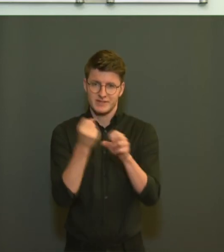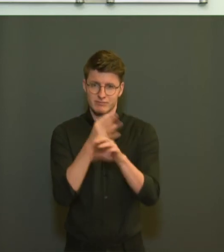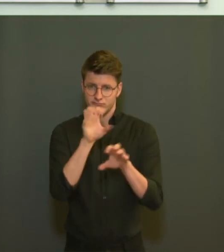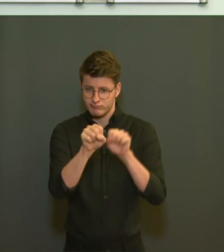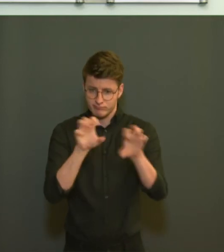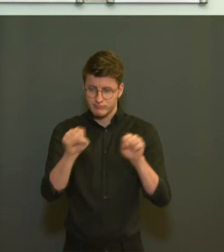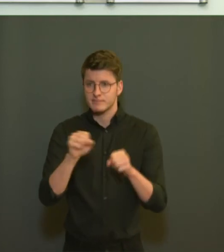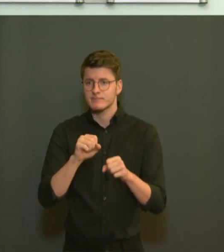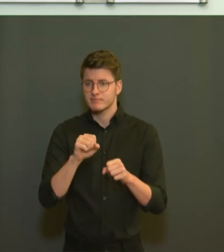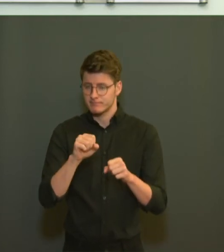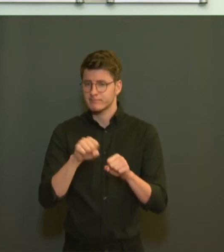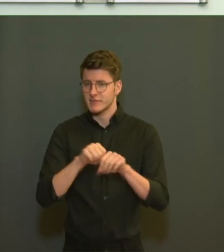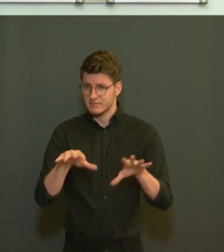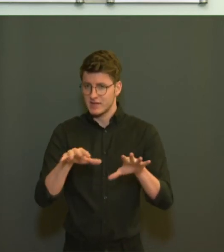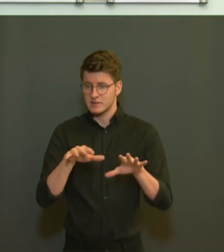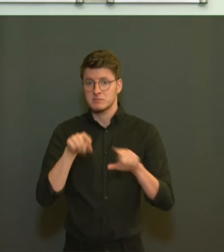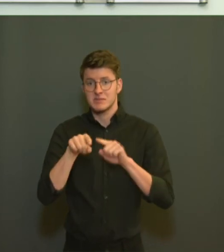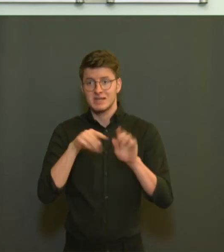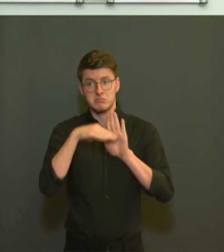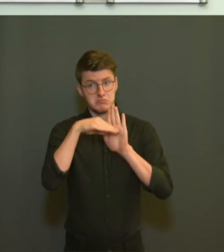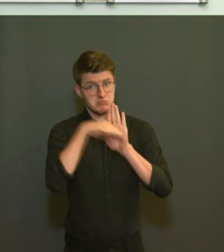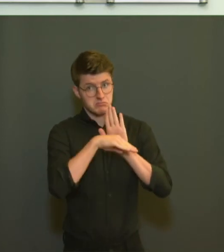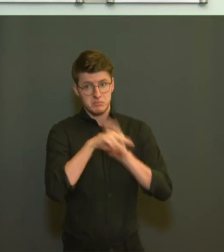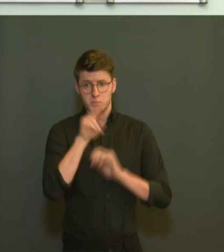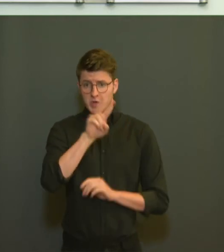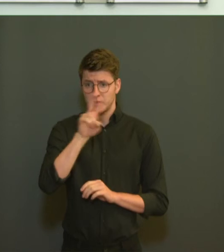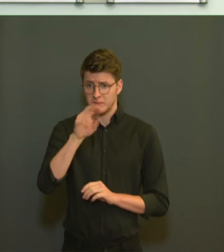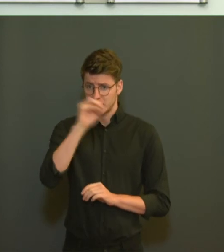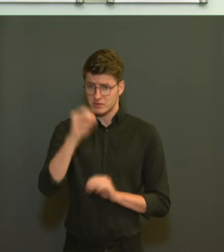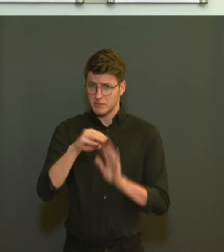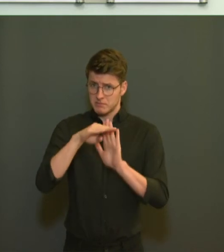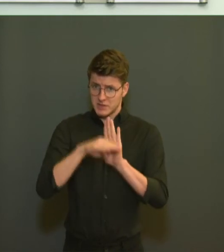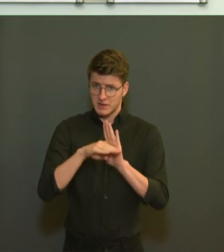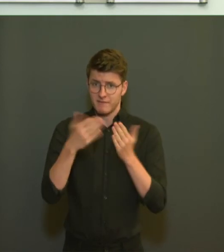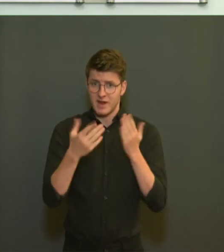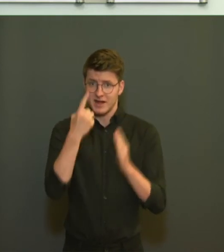daling is van 22% in vergelijking met de week ervoor.